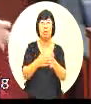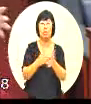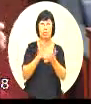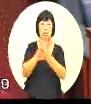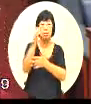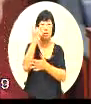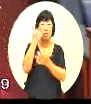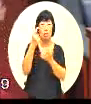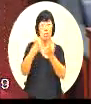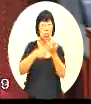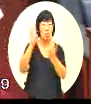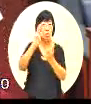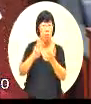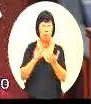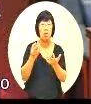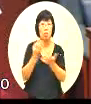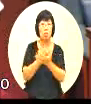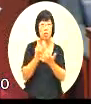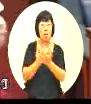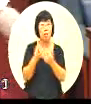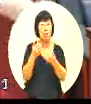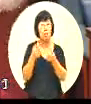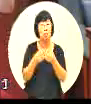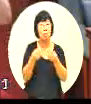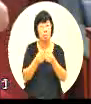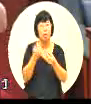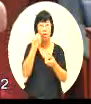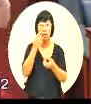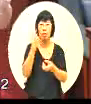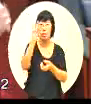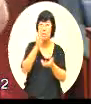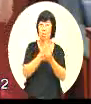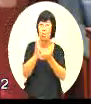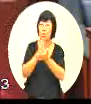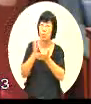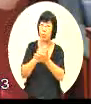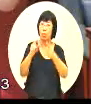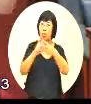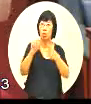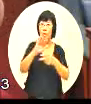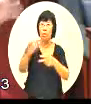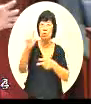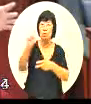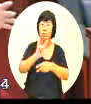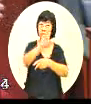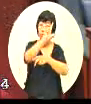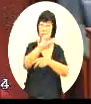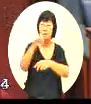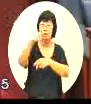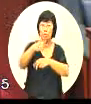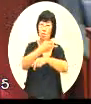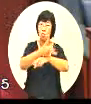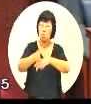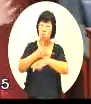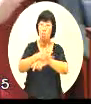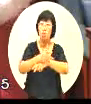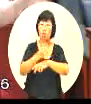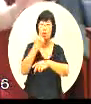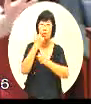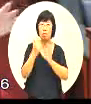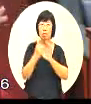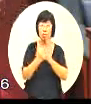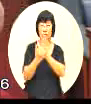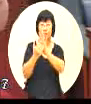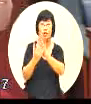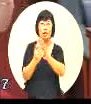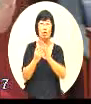水质净化啦，各种角度节水啦，我们很多的工具，我们怎么上游保水，中游治洪，下游防洪，我们怎